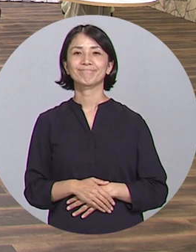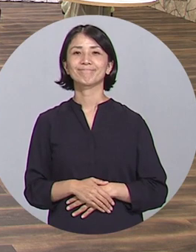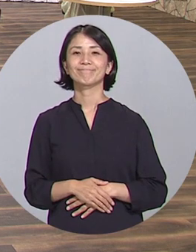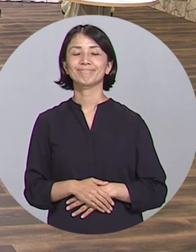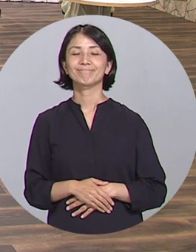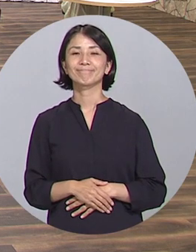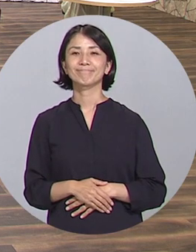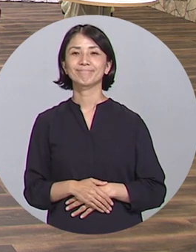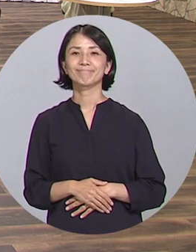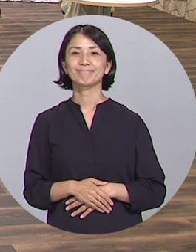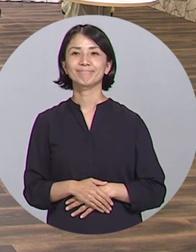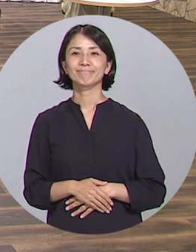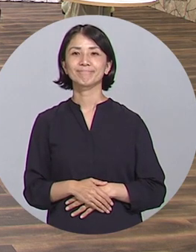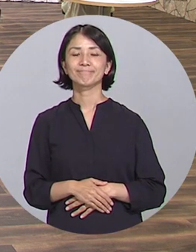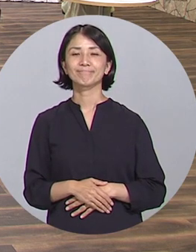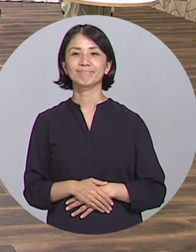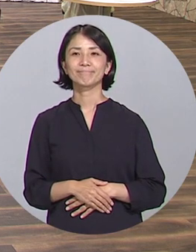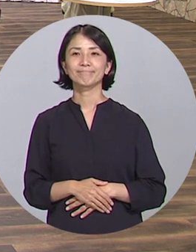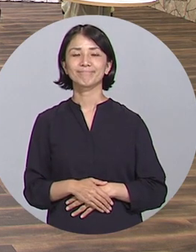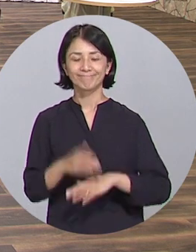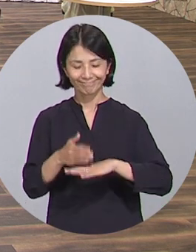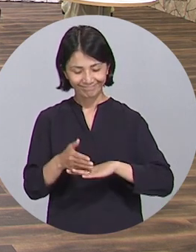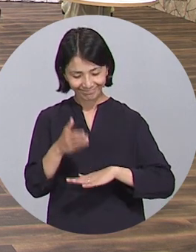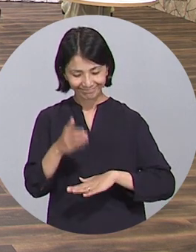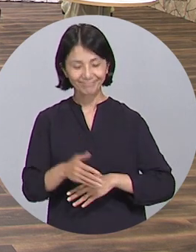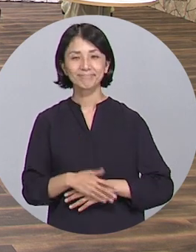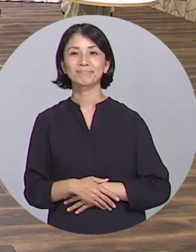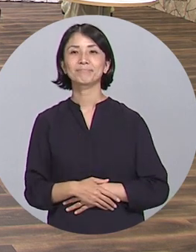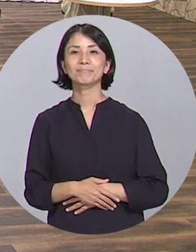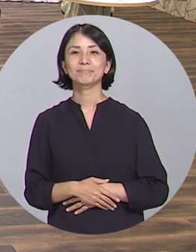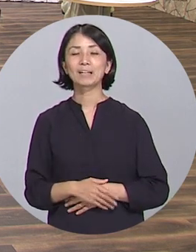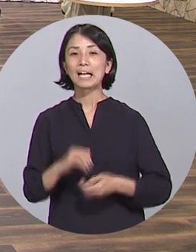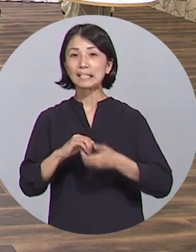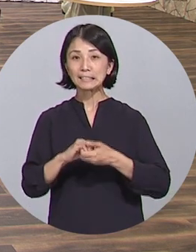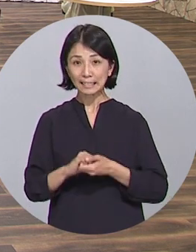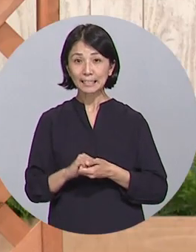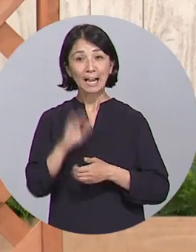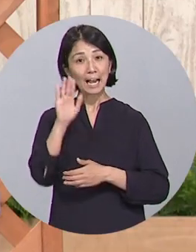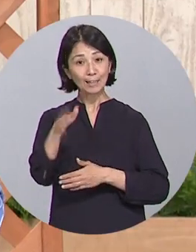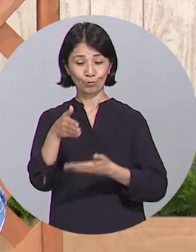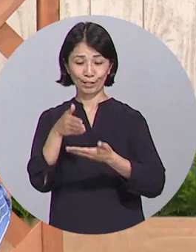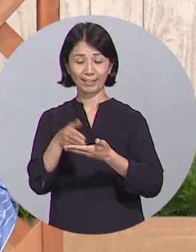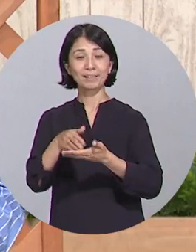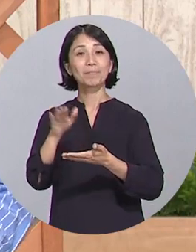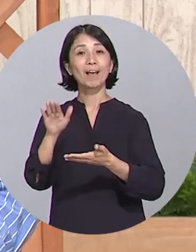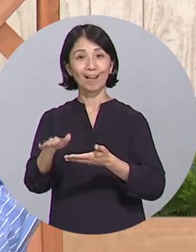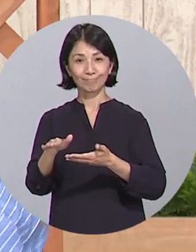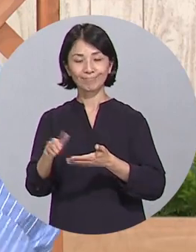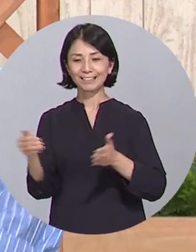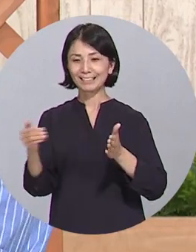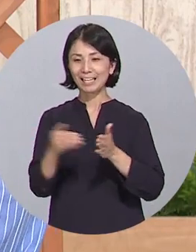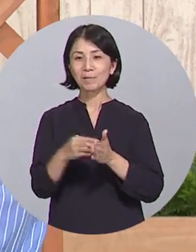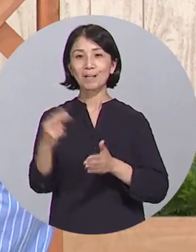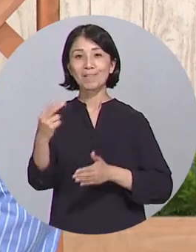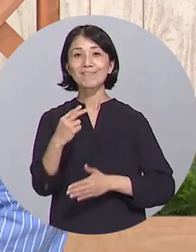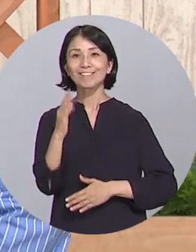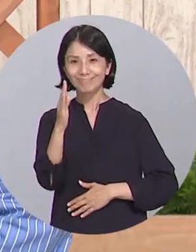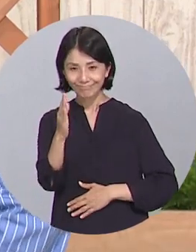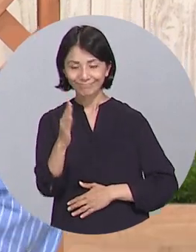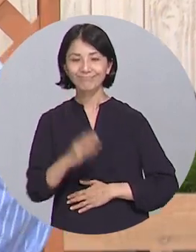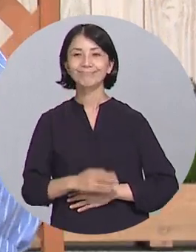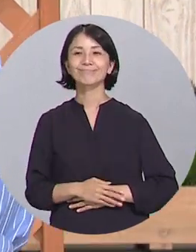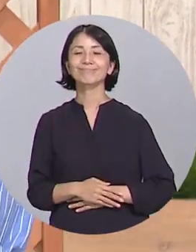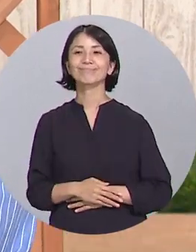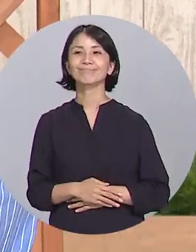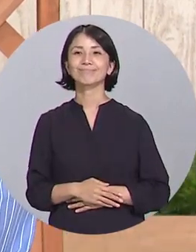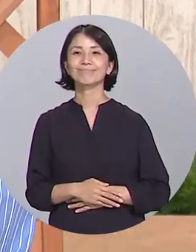用意させていただきました。 ありがとうございます。 ぜひあの応募方法番組の最後にお伝えしますので、最後まで番組もご覧ください